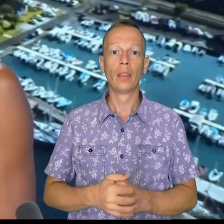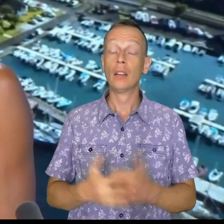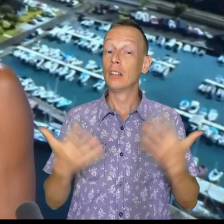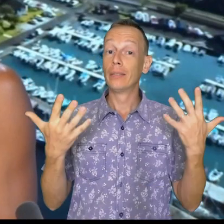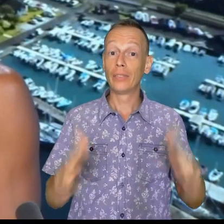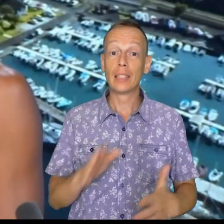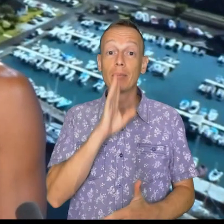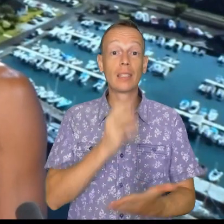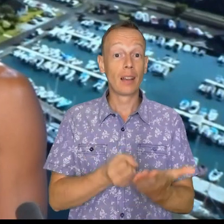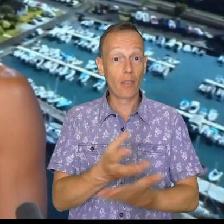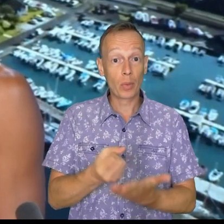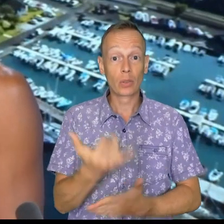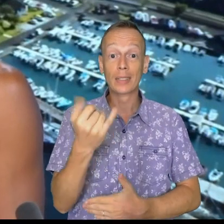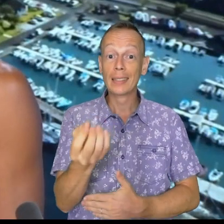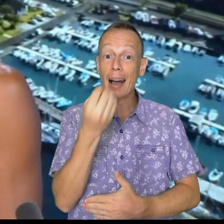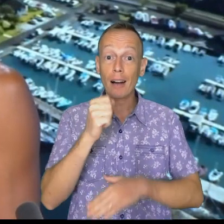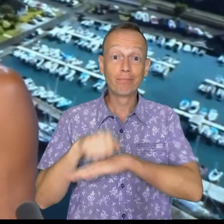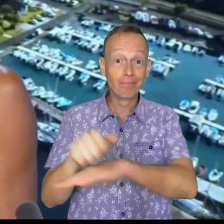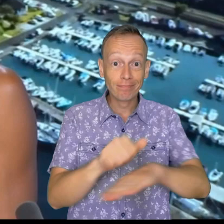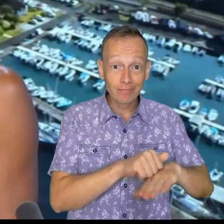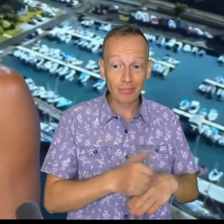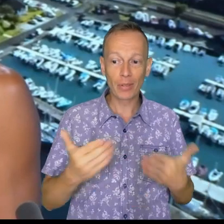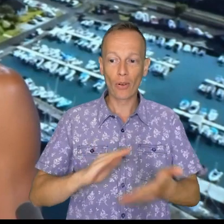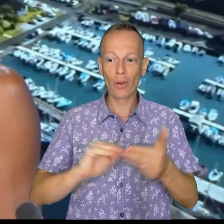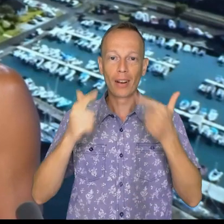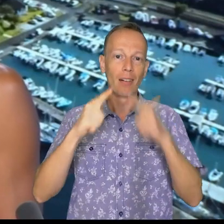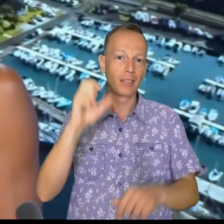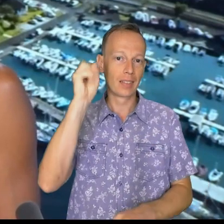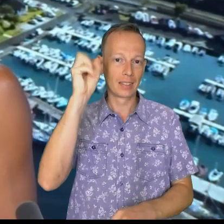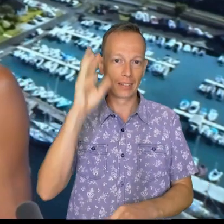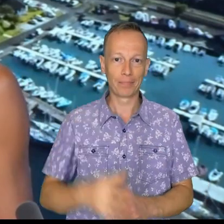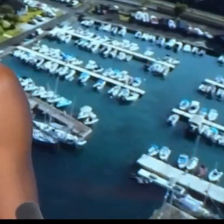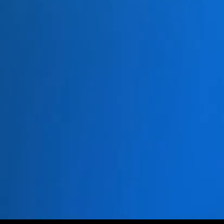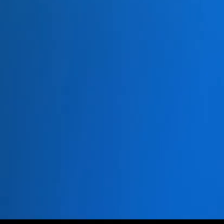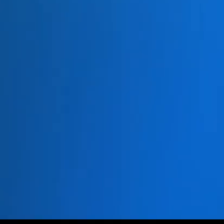c'est la fin de ce flash si vous êtes à table. Bon appétit. À tout de suite pour votre journal en Raoult Haiti.